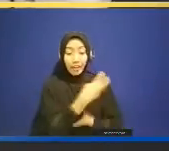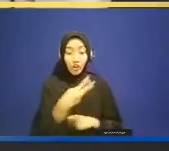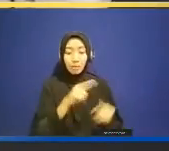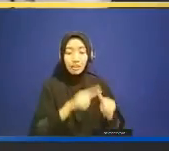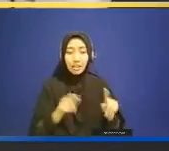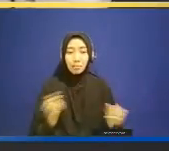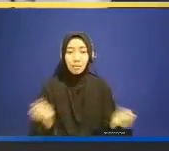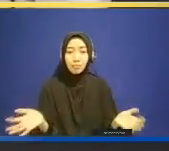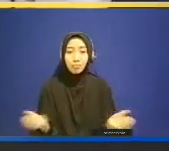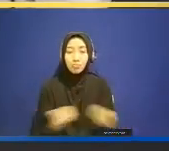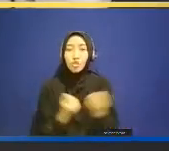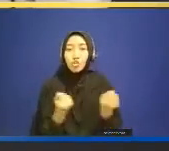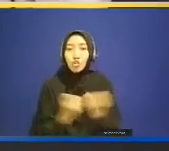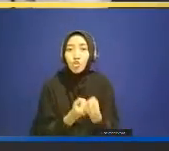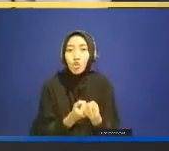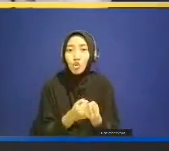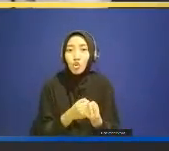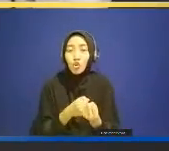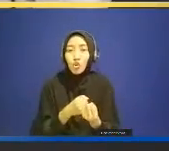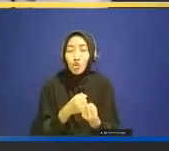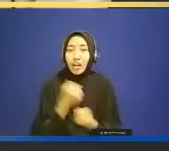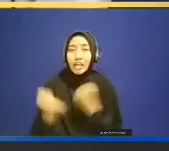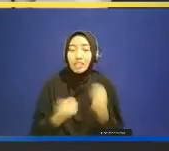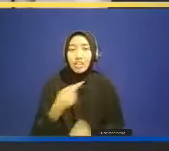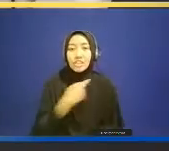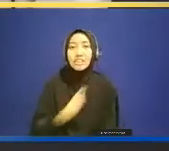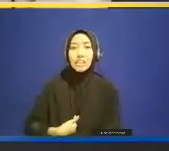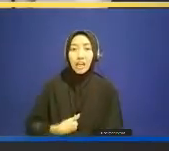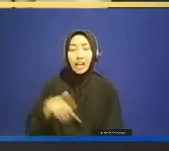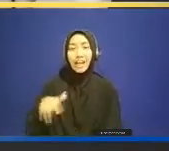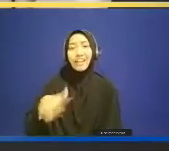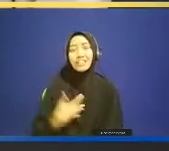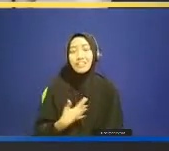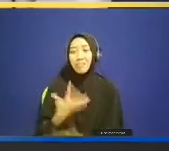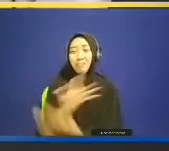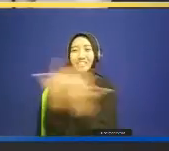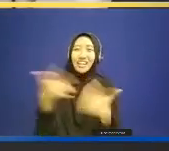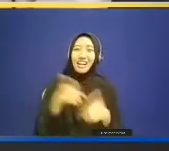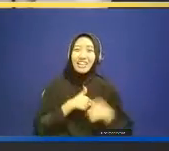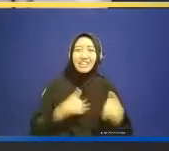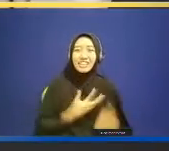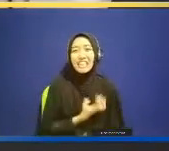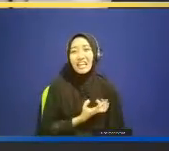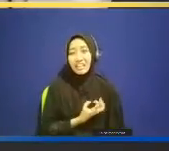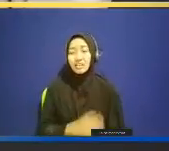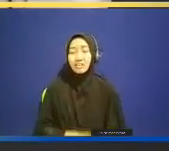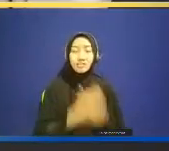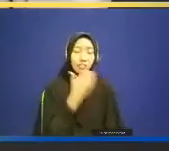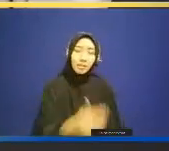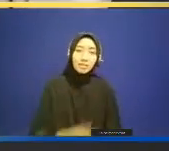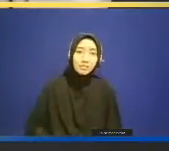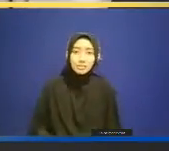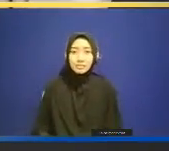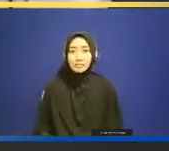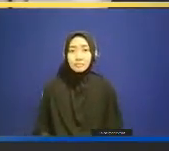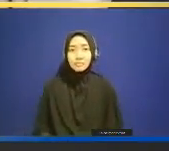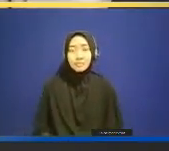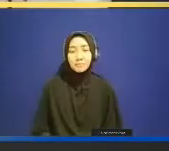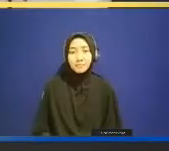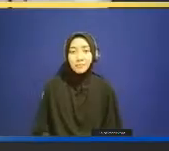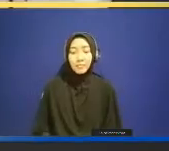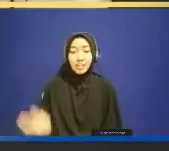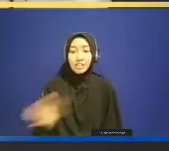mendukung industrialisasi di China yang begini-begini yang menyakitkan hati rakyat merasa baik-baik saya sebelum